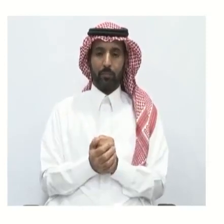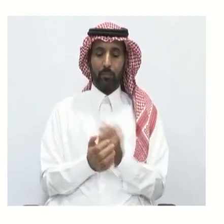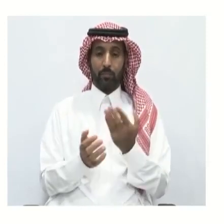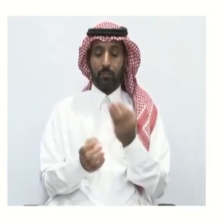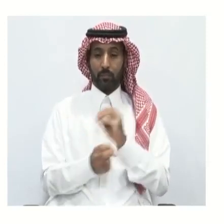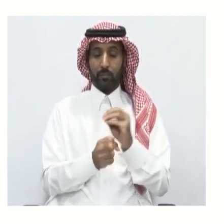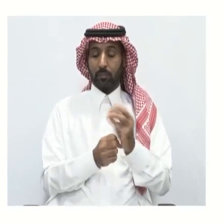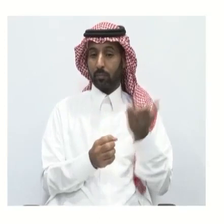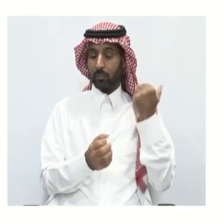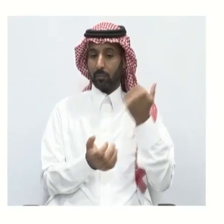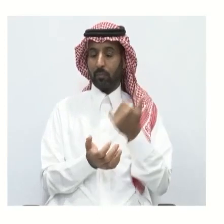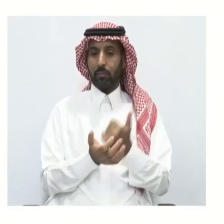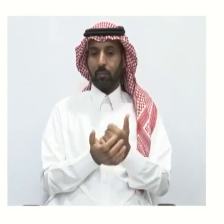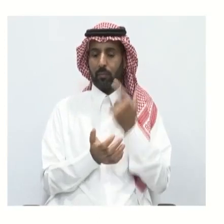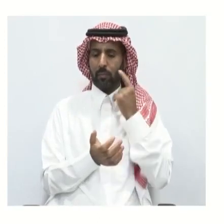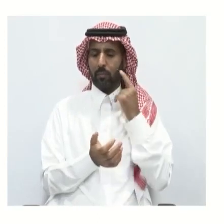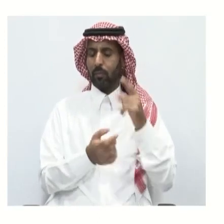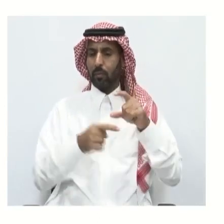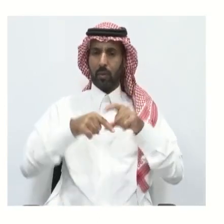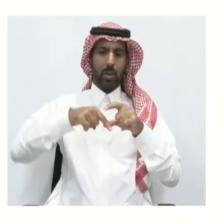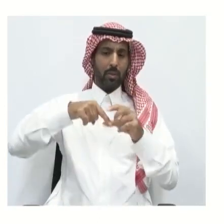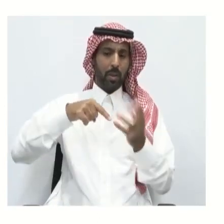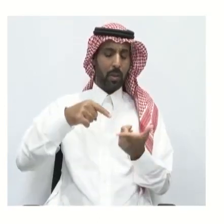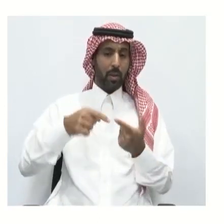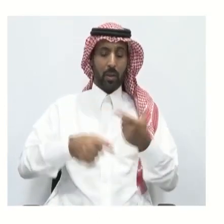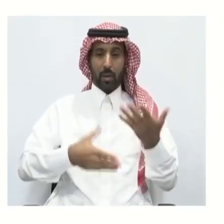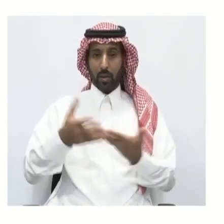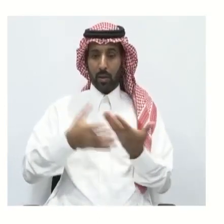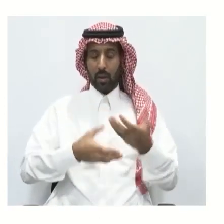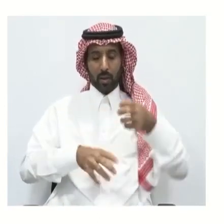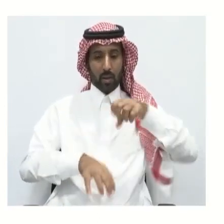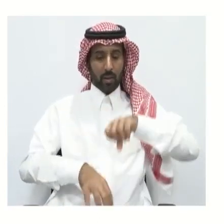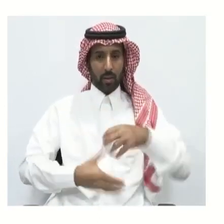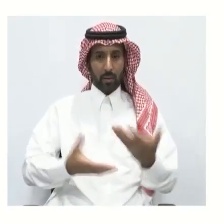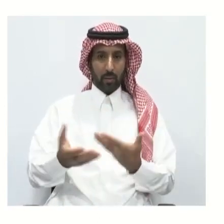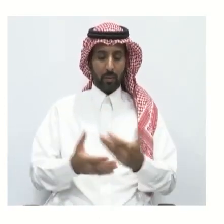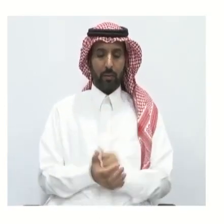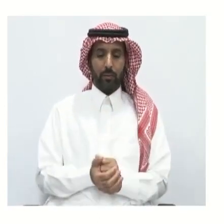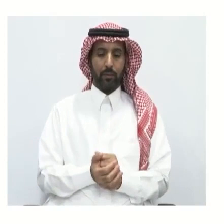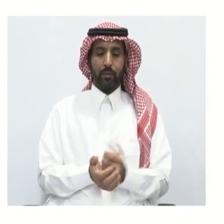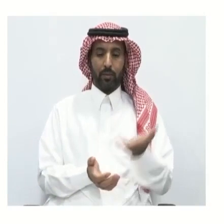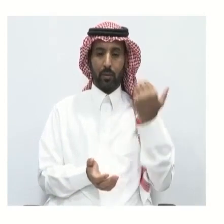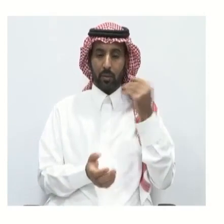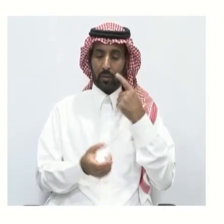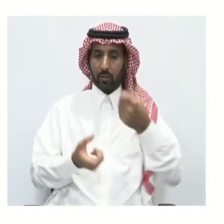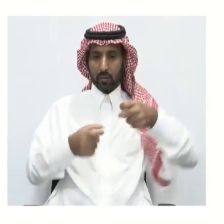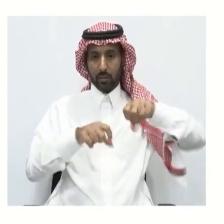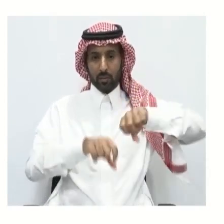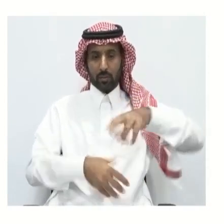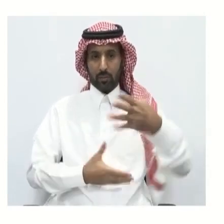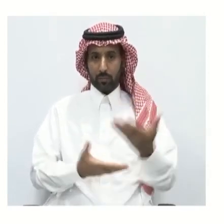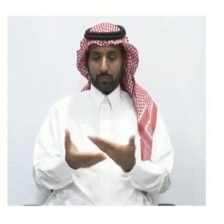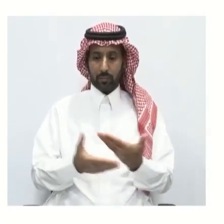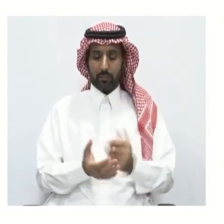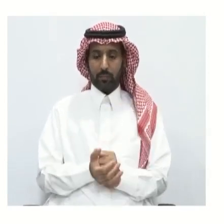قلنا الفكره الرئيسي نسبه المردوده المئوي هو قياس لفاعليه التفاعل الكيميائي كان لدينا هذا التفاعل